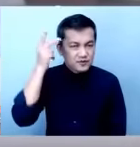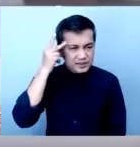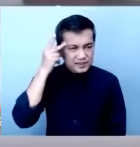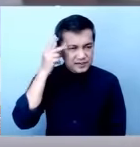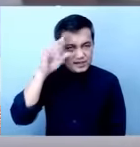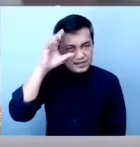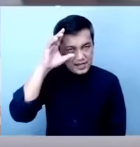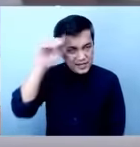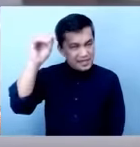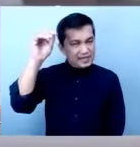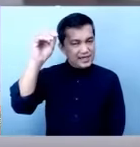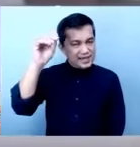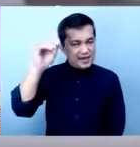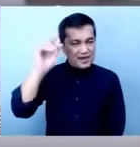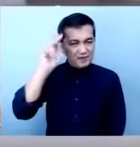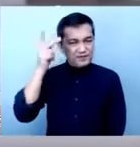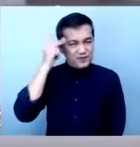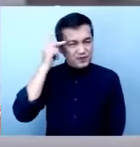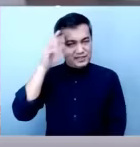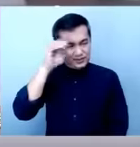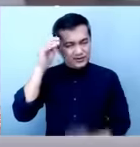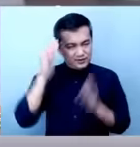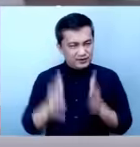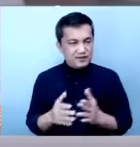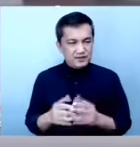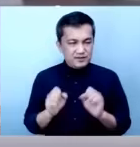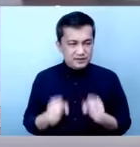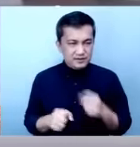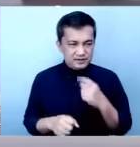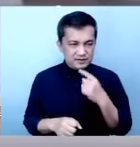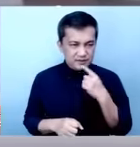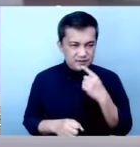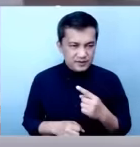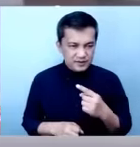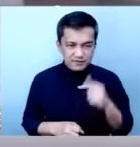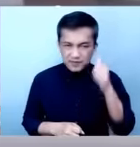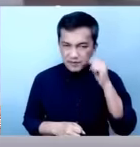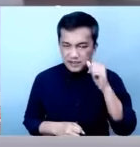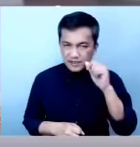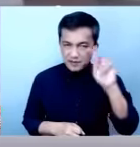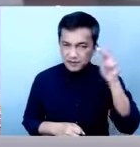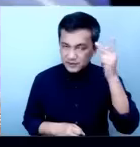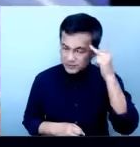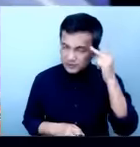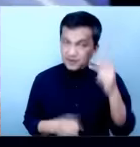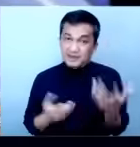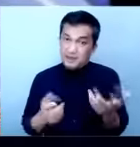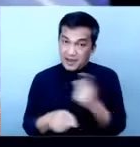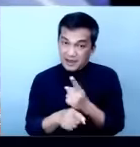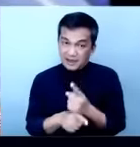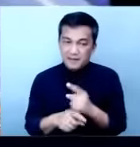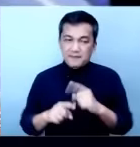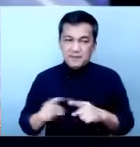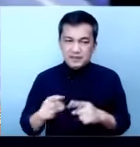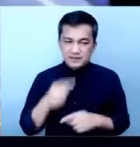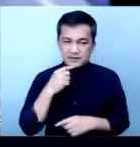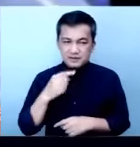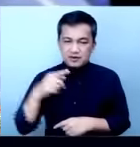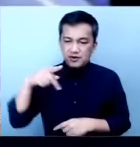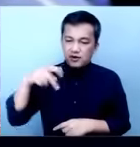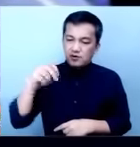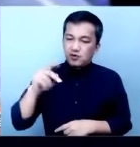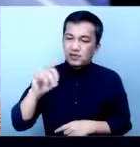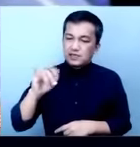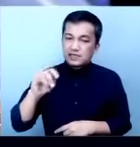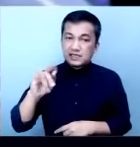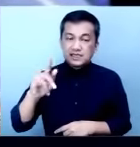po ang politiko. Dahil pwede namang sabihin na babaeng politiko, di ba? Pero kapag ginamit mo yung